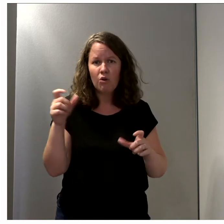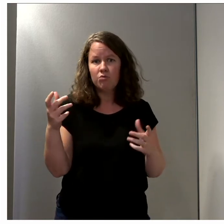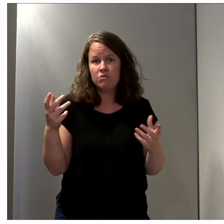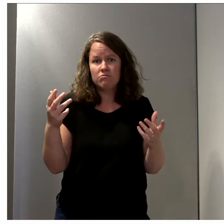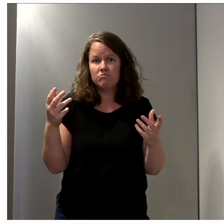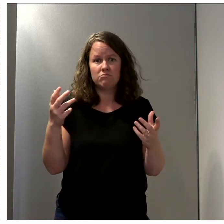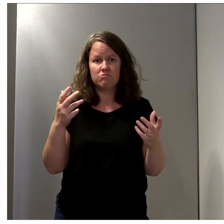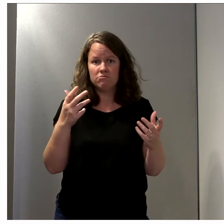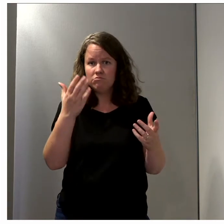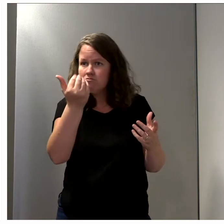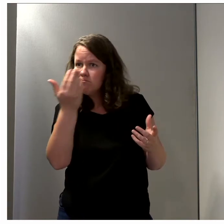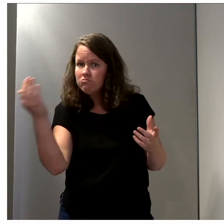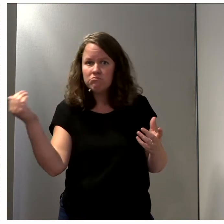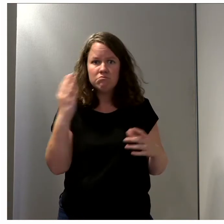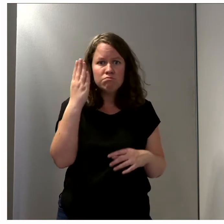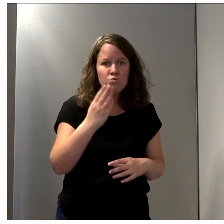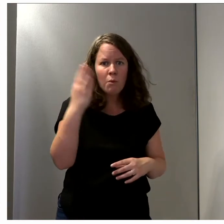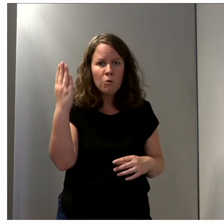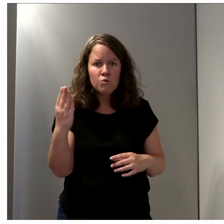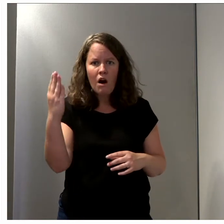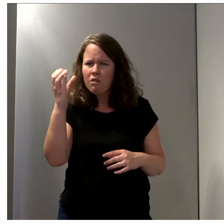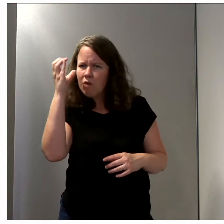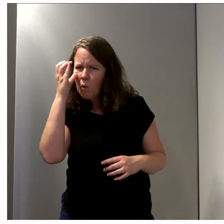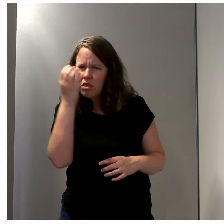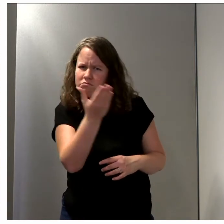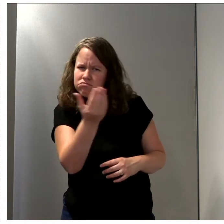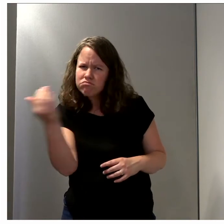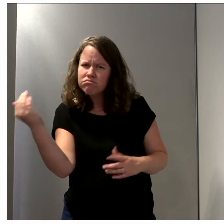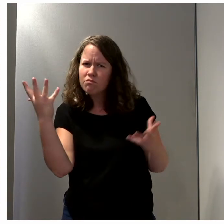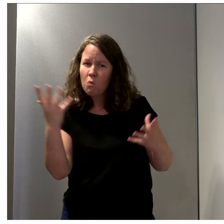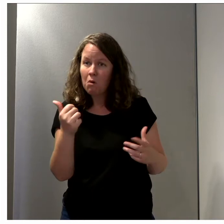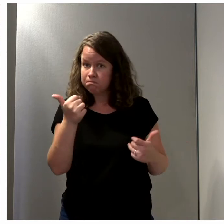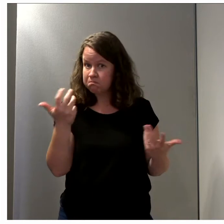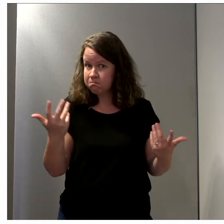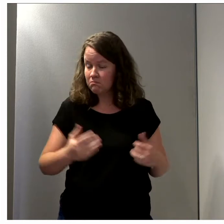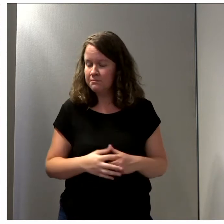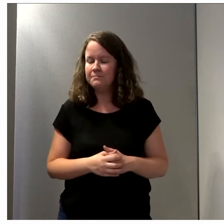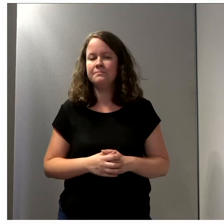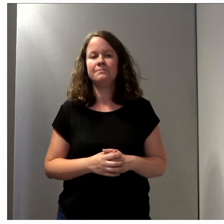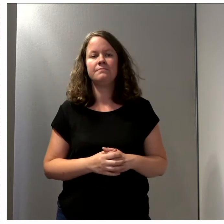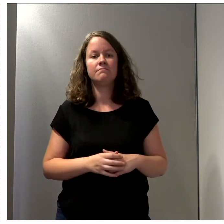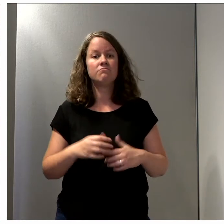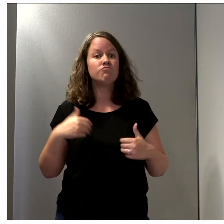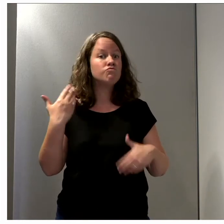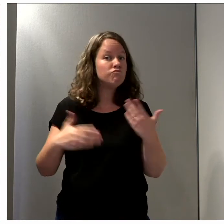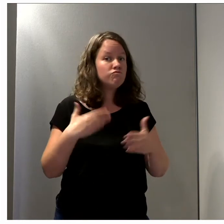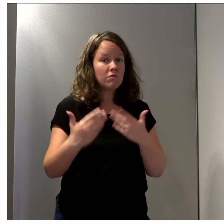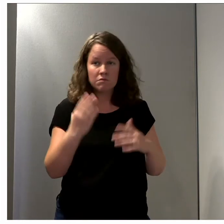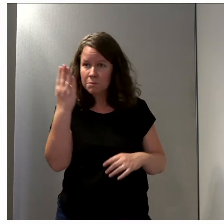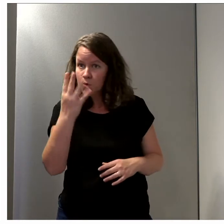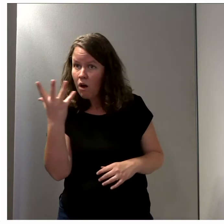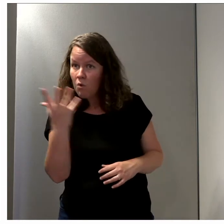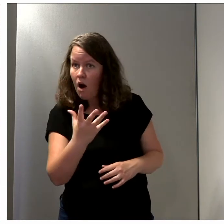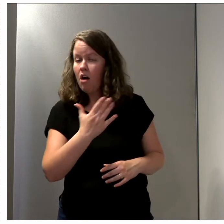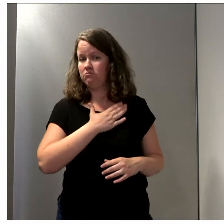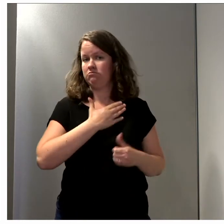de prendre connaissance, voir leurs besoins, tout, d'être à leur écoute, voilà. Et après, selon leurs besoins, durant mon